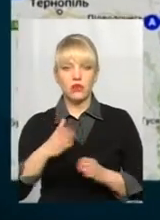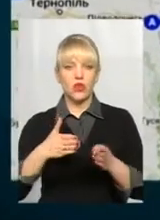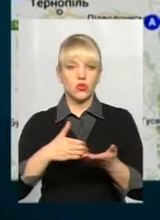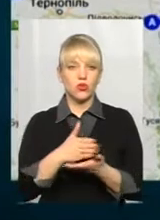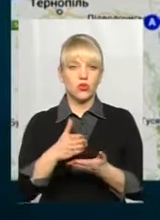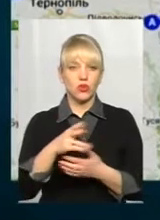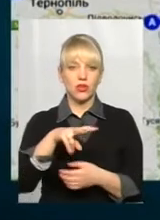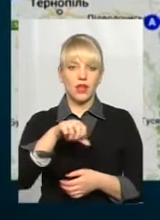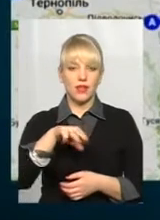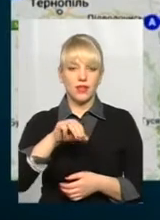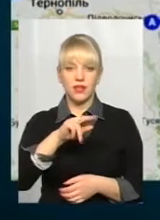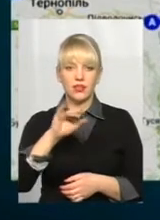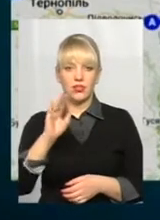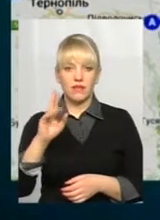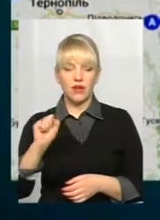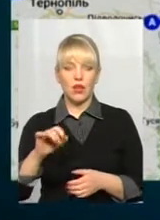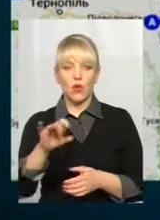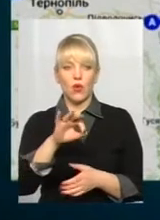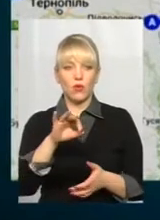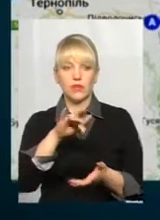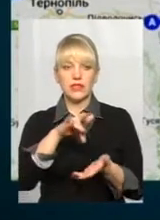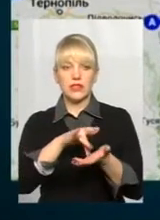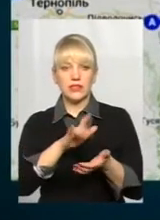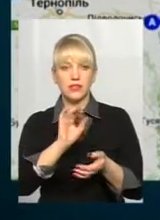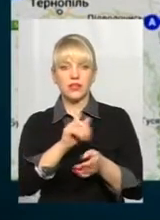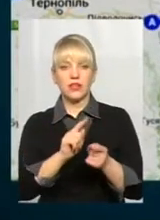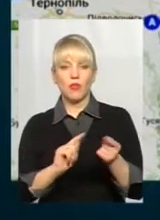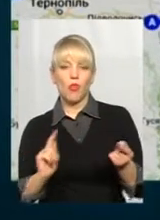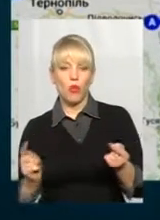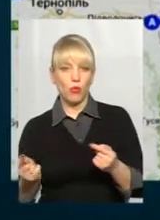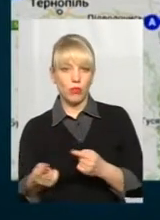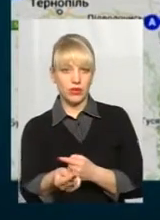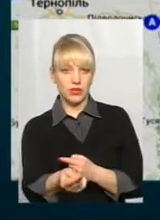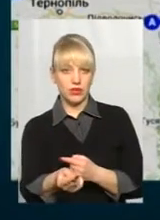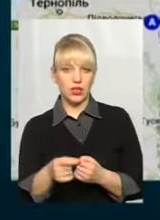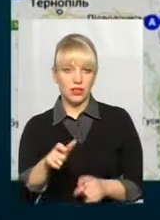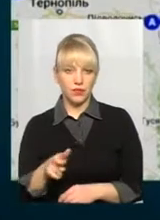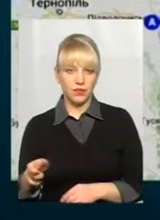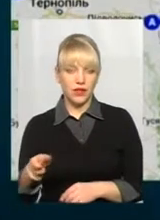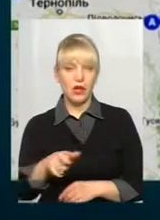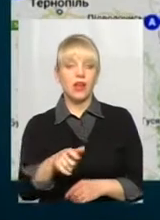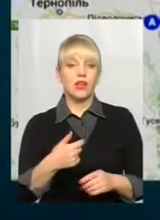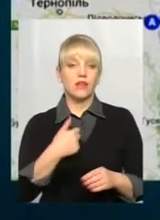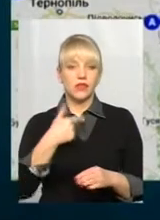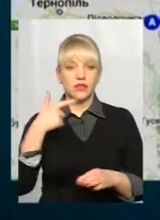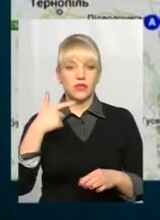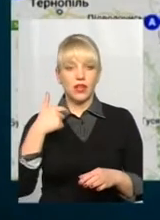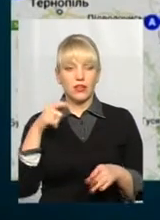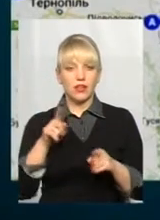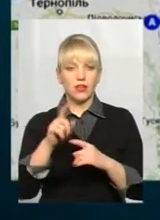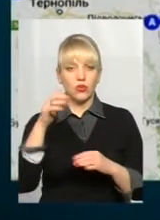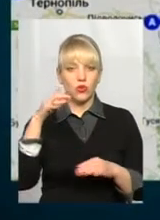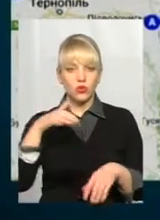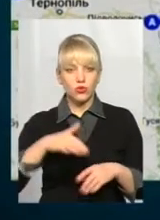буде проходити через обласний центр тільки по об'їзній. Тобто ми говоримо зараз про те, я так розумію, що